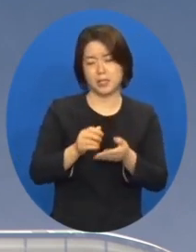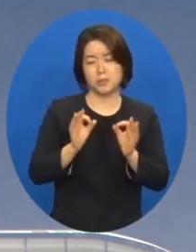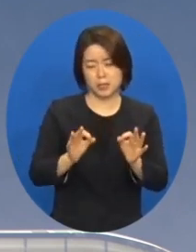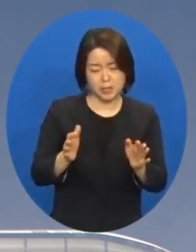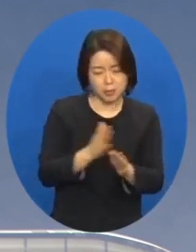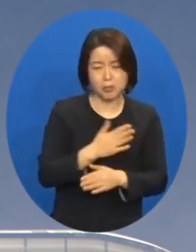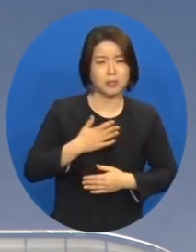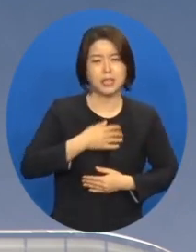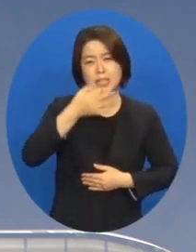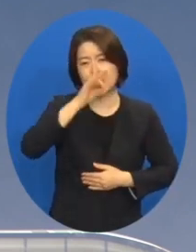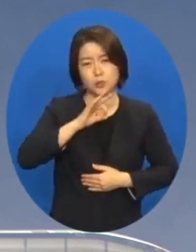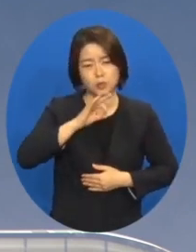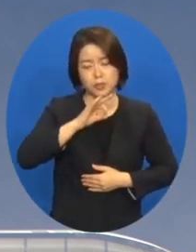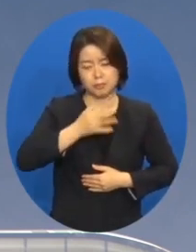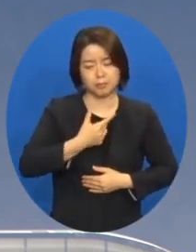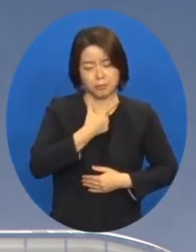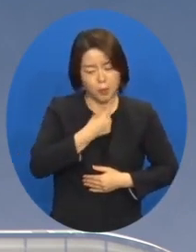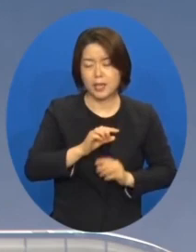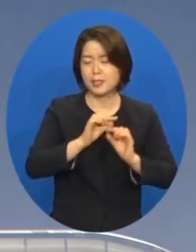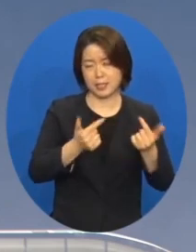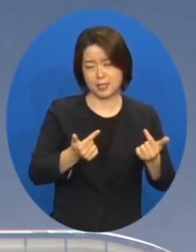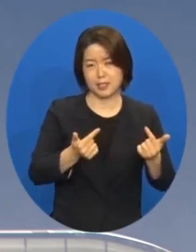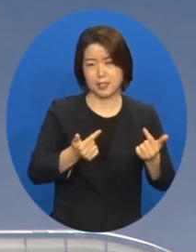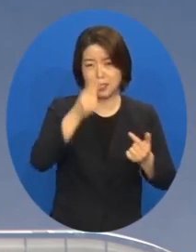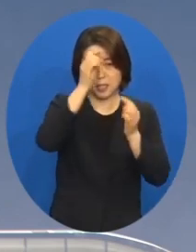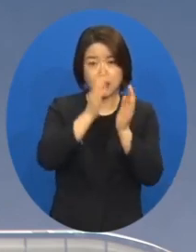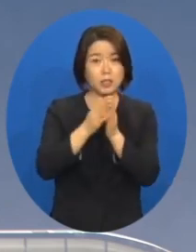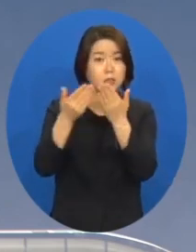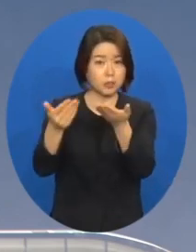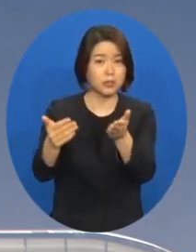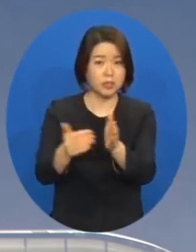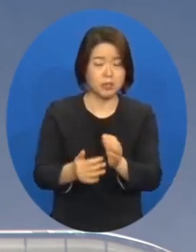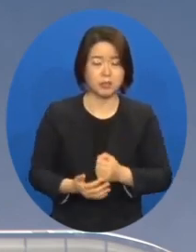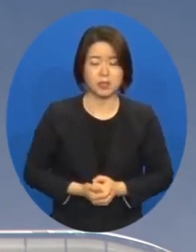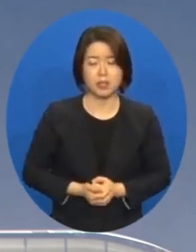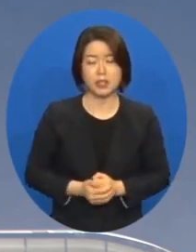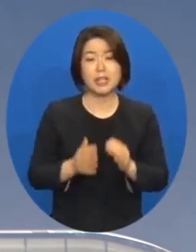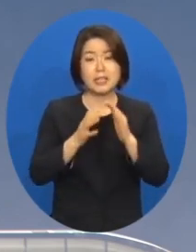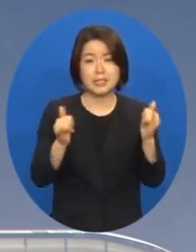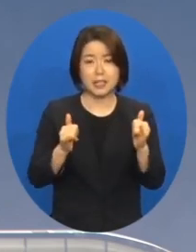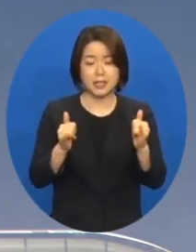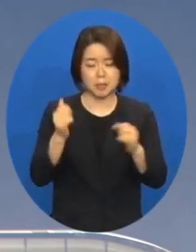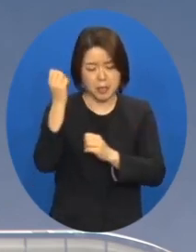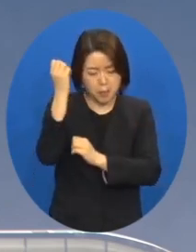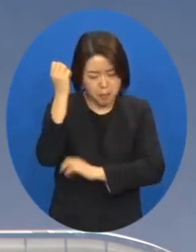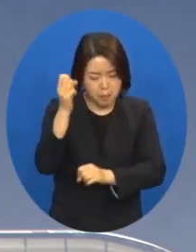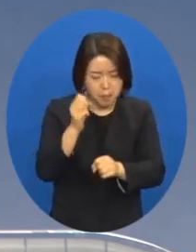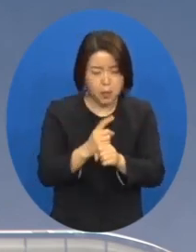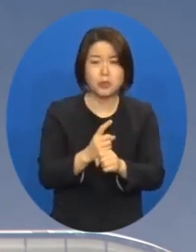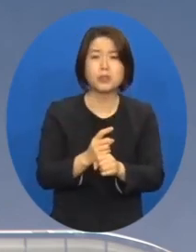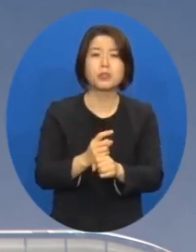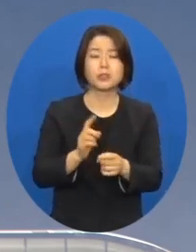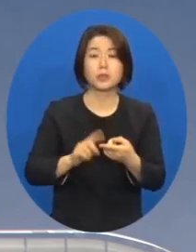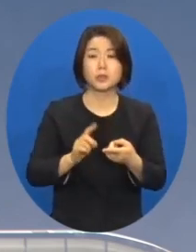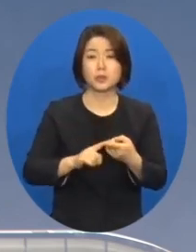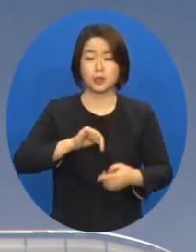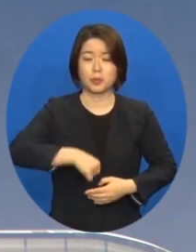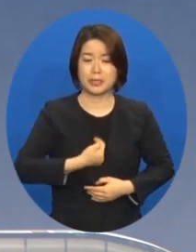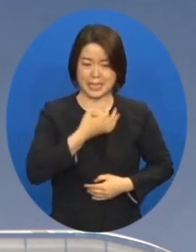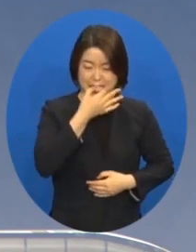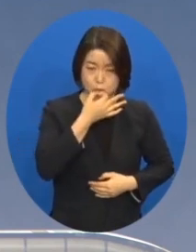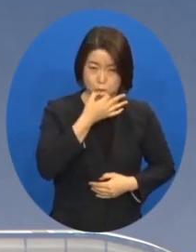않겠습니다. 그 기도였습니다. 여러분, 사람이 본능적으로 다 자기 유익을 구하잖아요. 부부